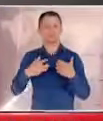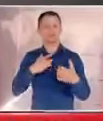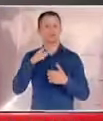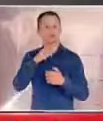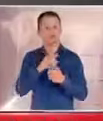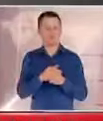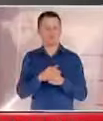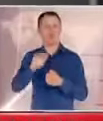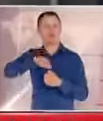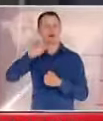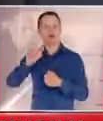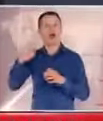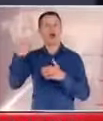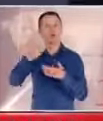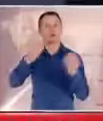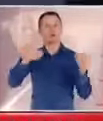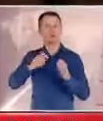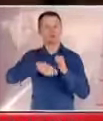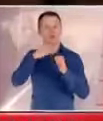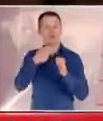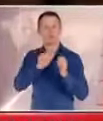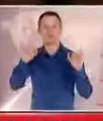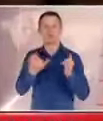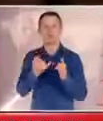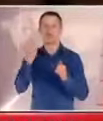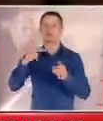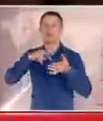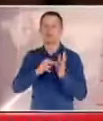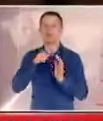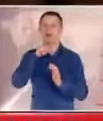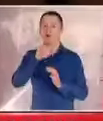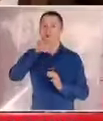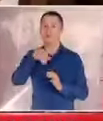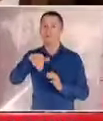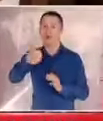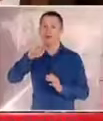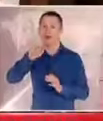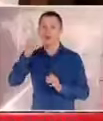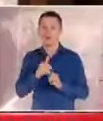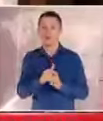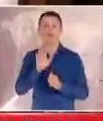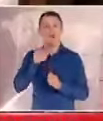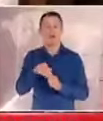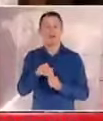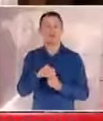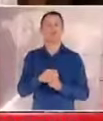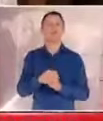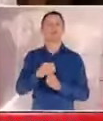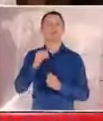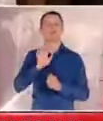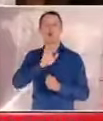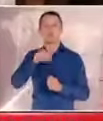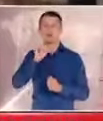Mării o avalanșă de filme bune și nu este o întâmplare faptul că a fost organizat la Mangalia. Orașul de la Malul Mării deține tristul record de a nu